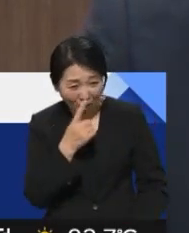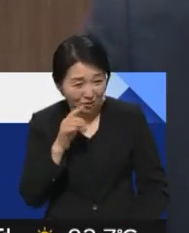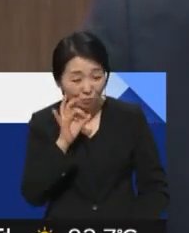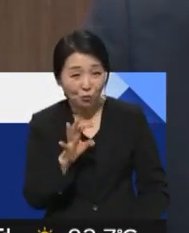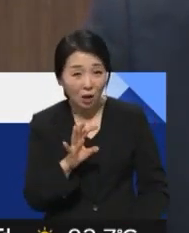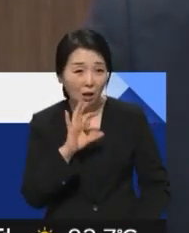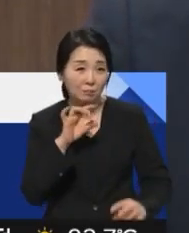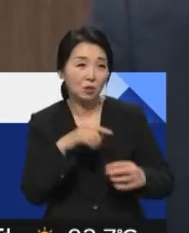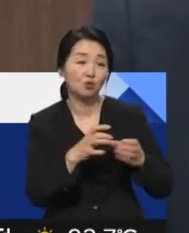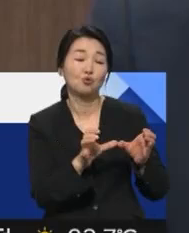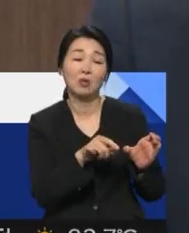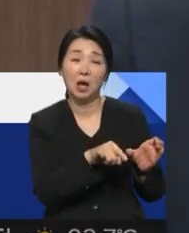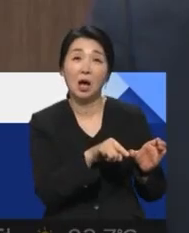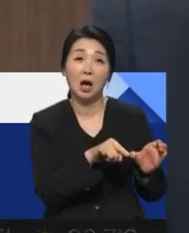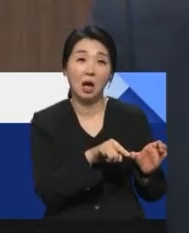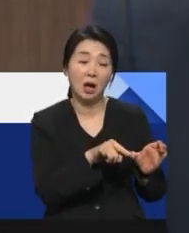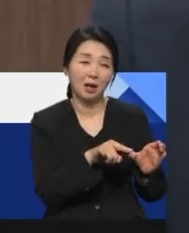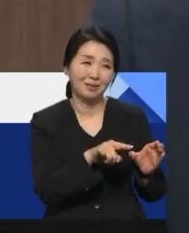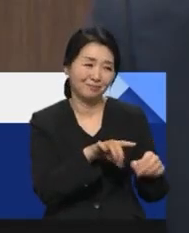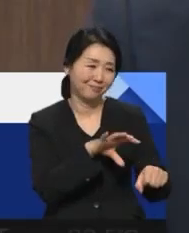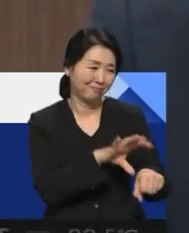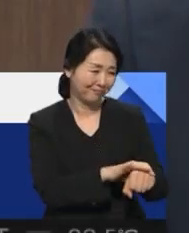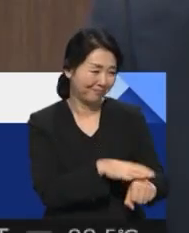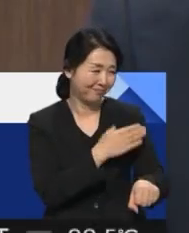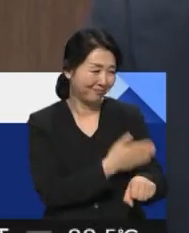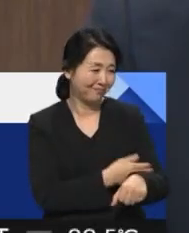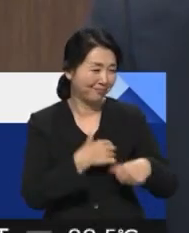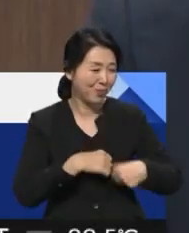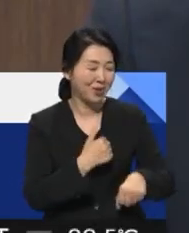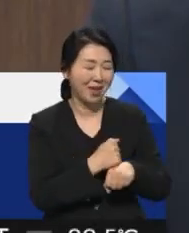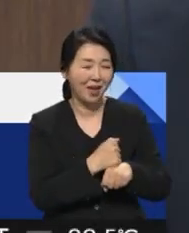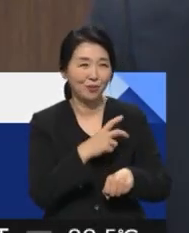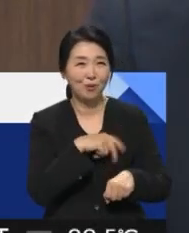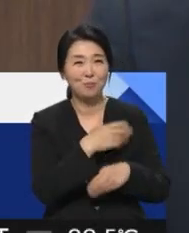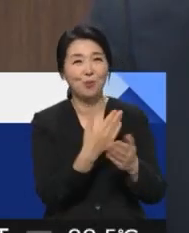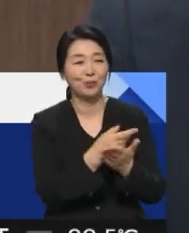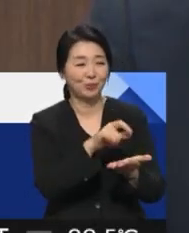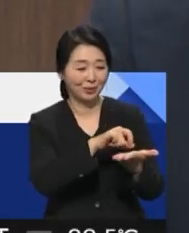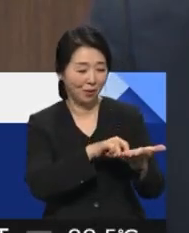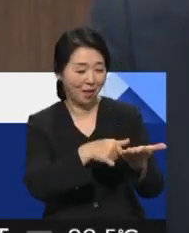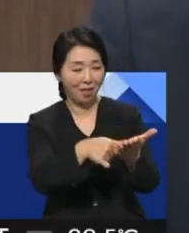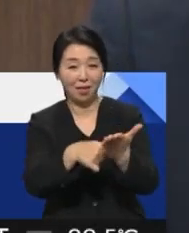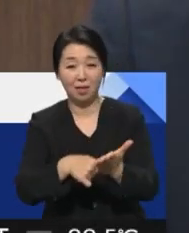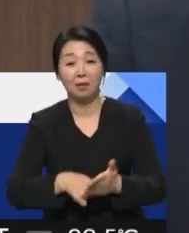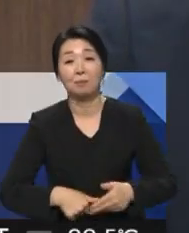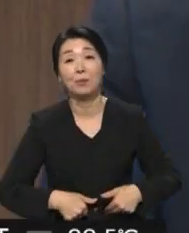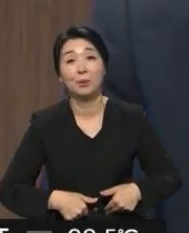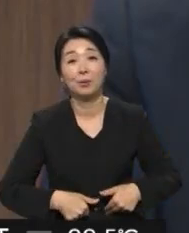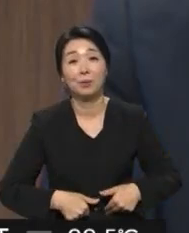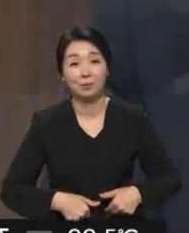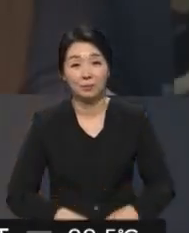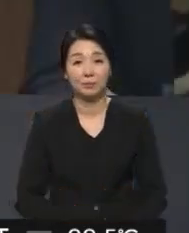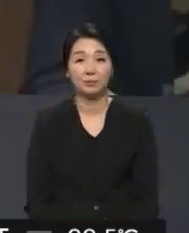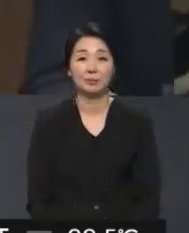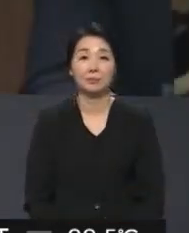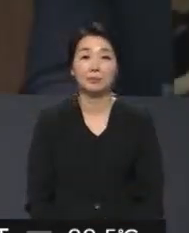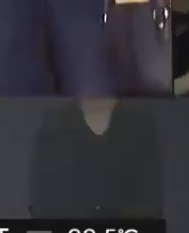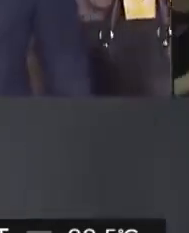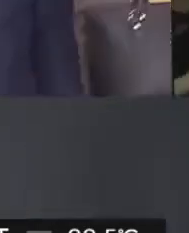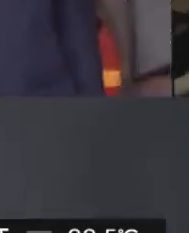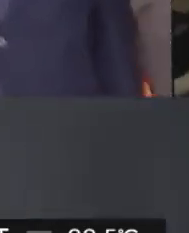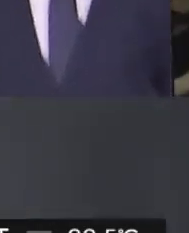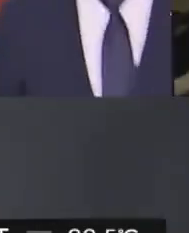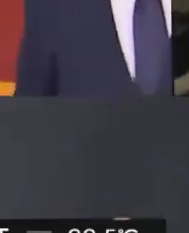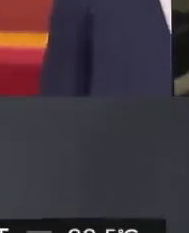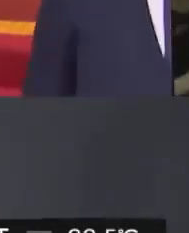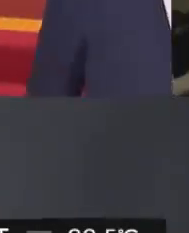불체포 특권 포기하겠다는 의원들 전원의 서약을 받아내는데 아무런 무리가 없을 것이다. 네, 이 서명에